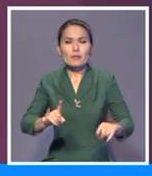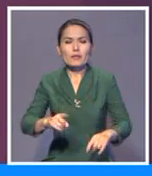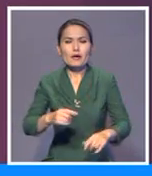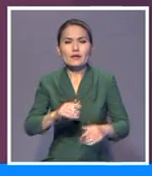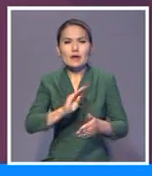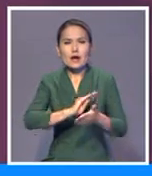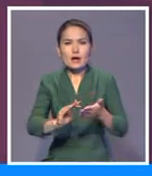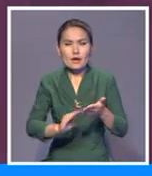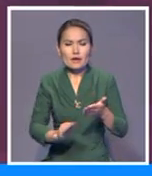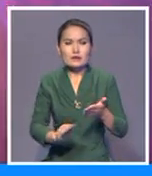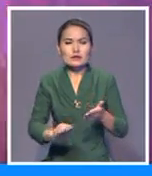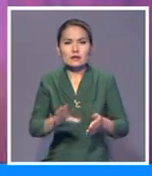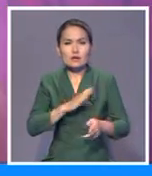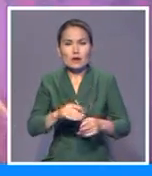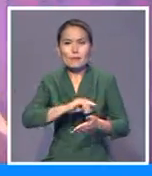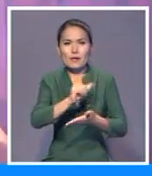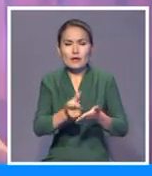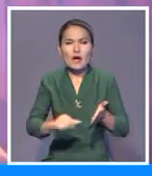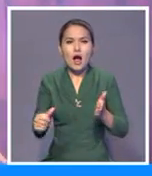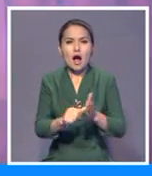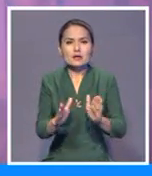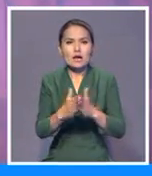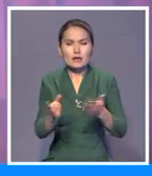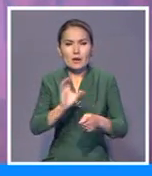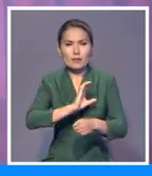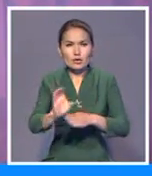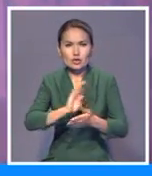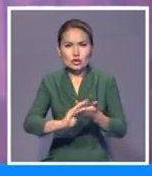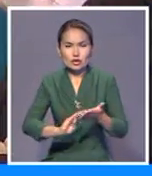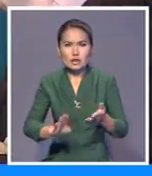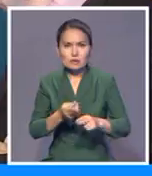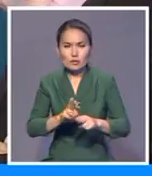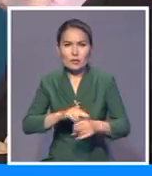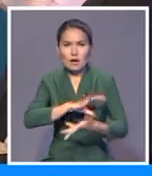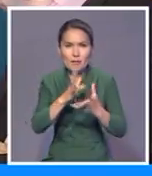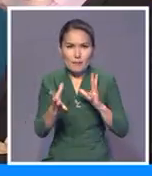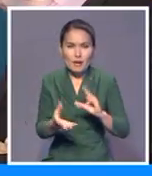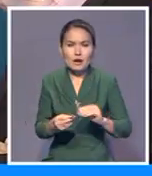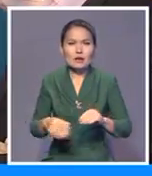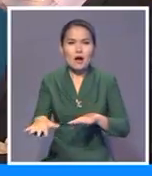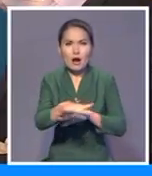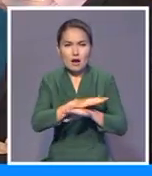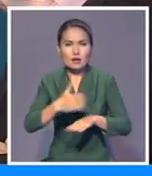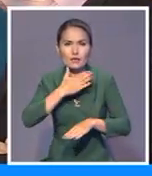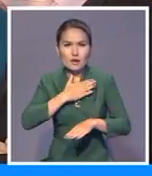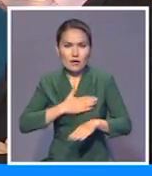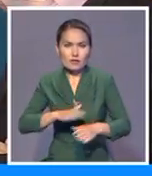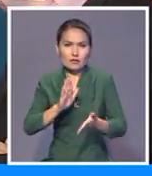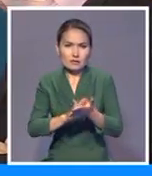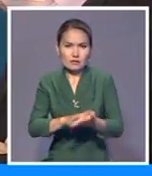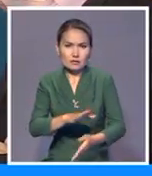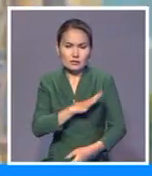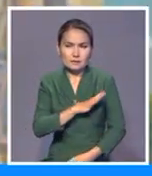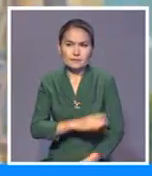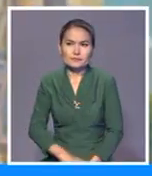жыр жинағы жарық көріпті. Ақын еңбегі жырсүйер қауыммен қатар қаламгерлердің де оң бағасын алып үлгерді. Фариза